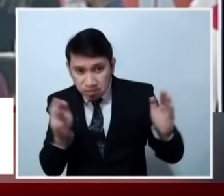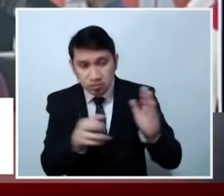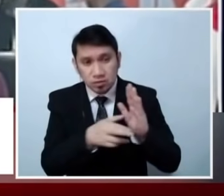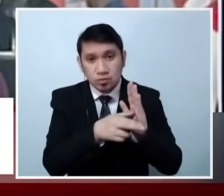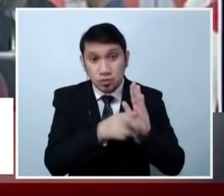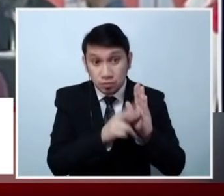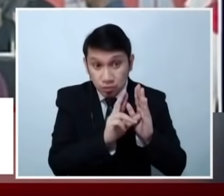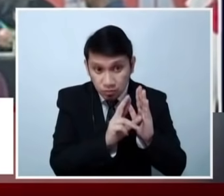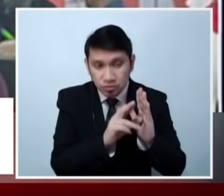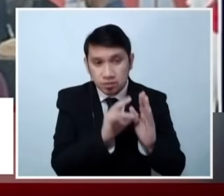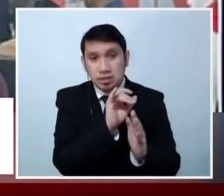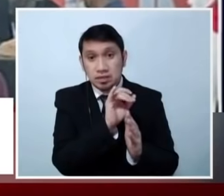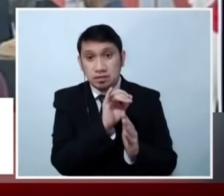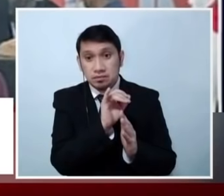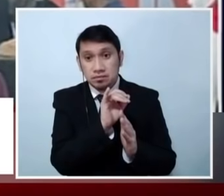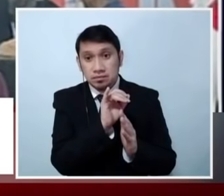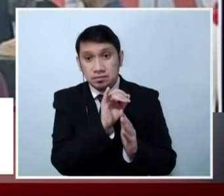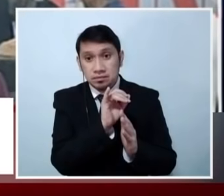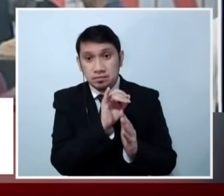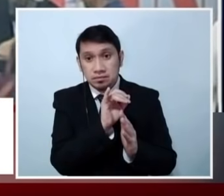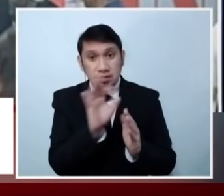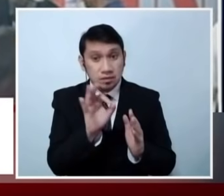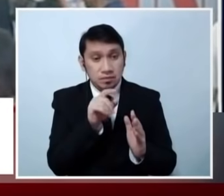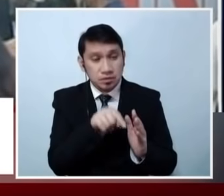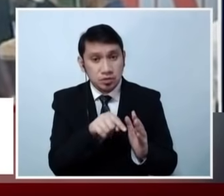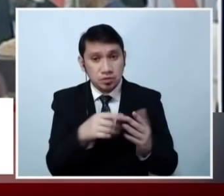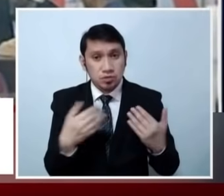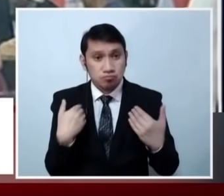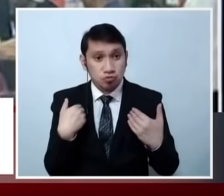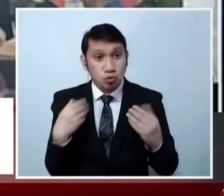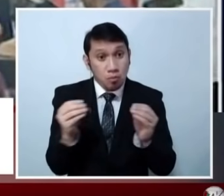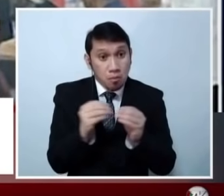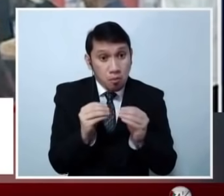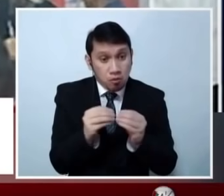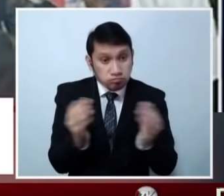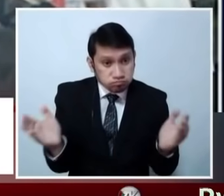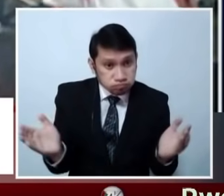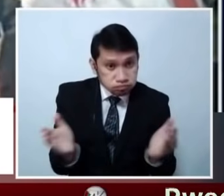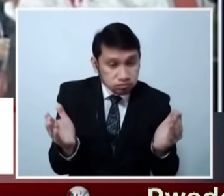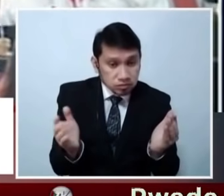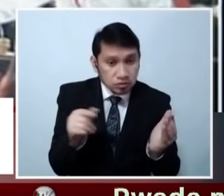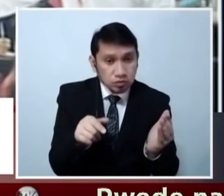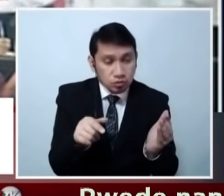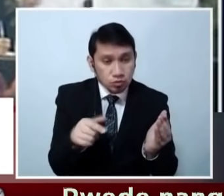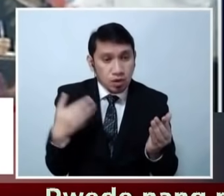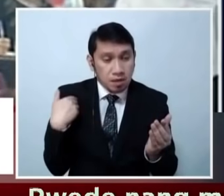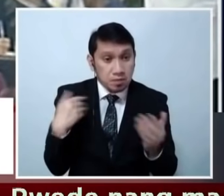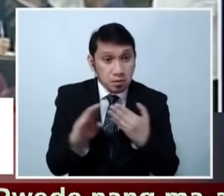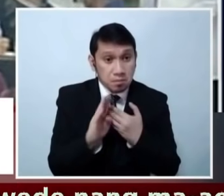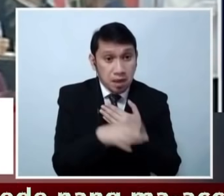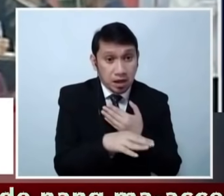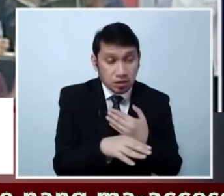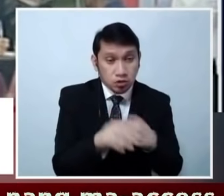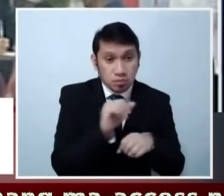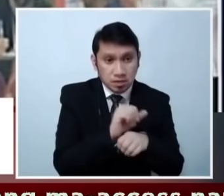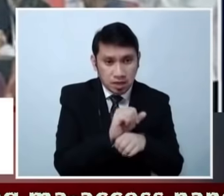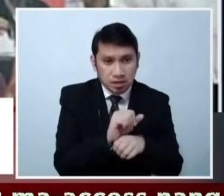that if it will help in job generating, in other words, bringing back the jobs, mag-reopen pa